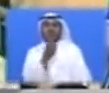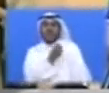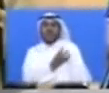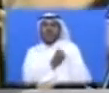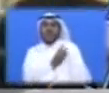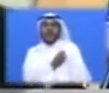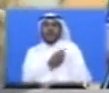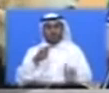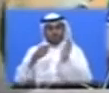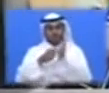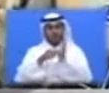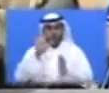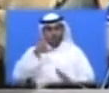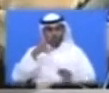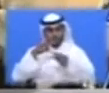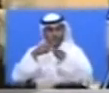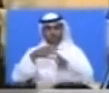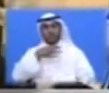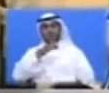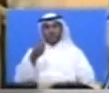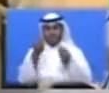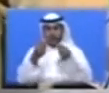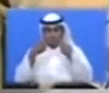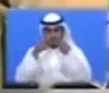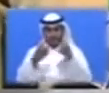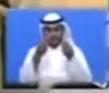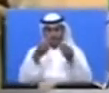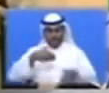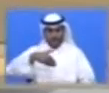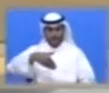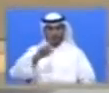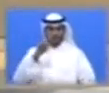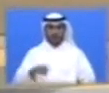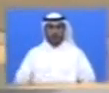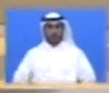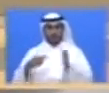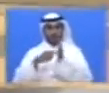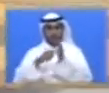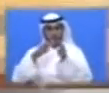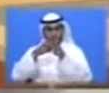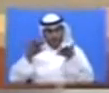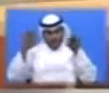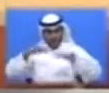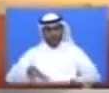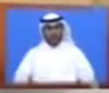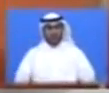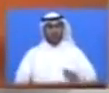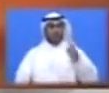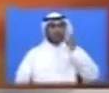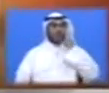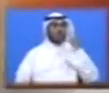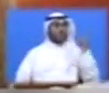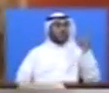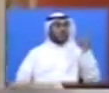هذا الجامعتين بالكويت موجودين بس يدد، وإن شاء الله في جامعات جديدة بتفتح بالكويت. شارك في المعرض